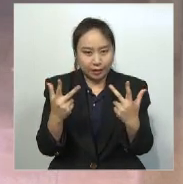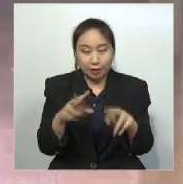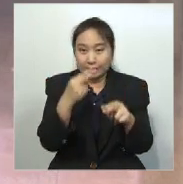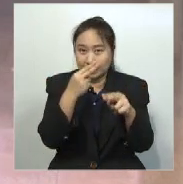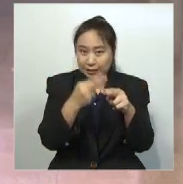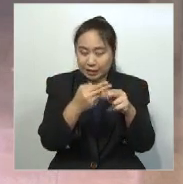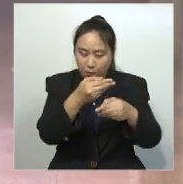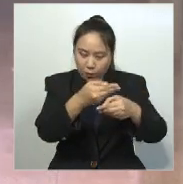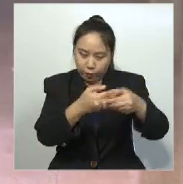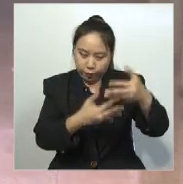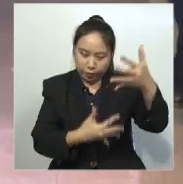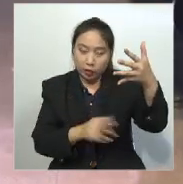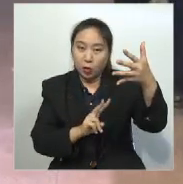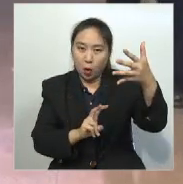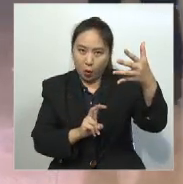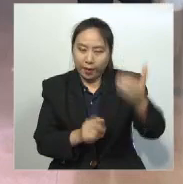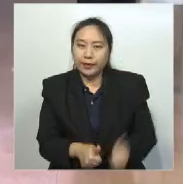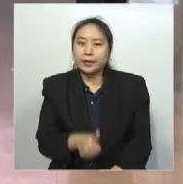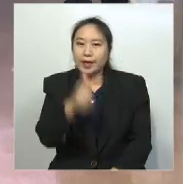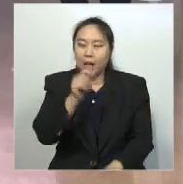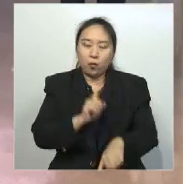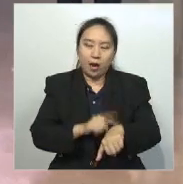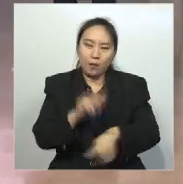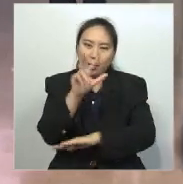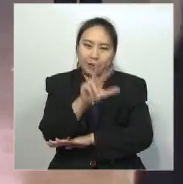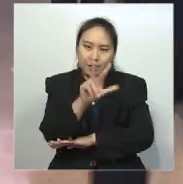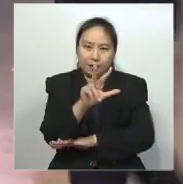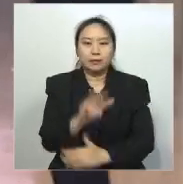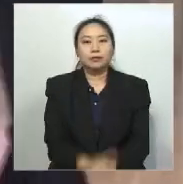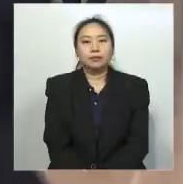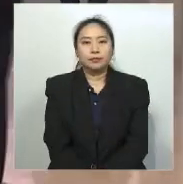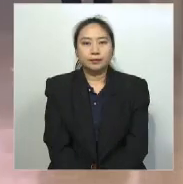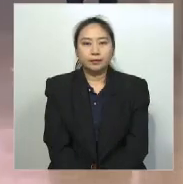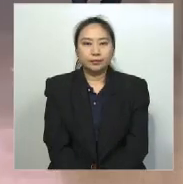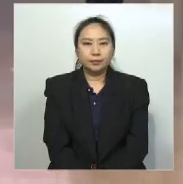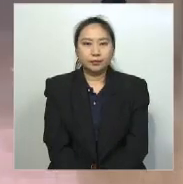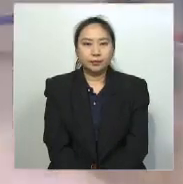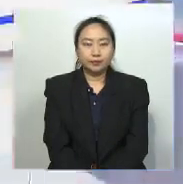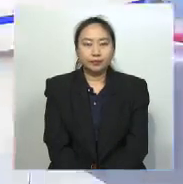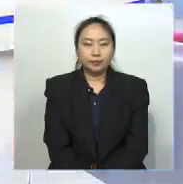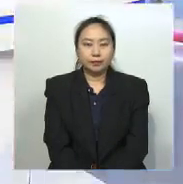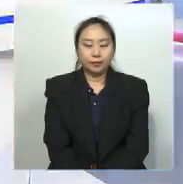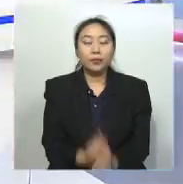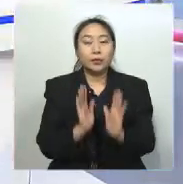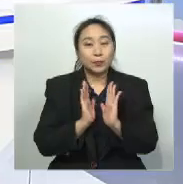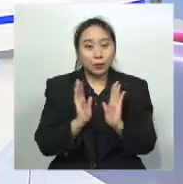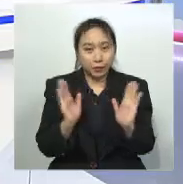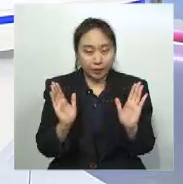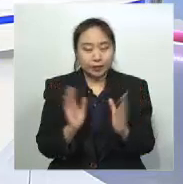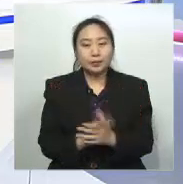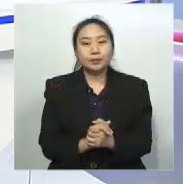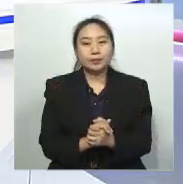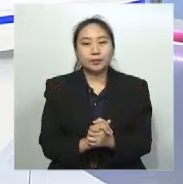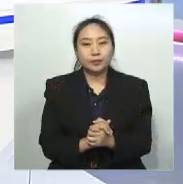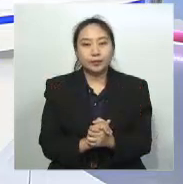ชื่อทั้ง200รายชื่อในเวลาไม่เกิน 15:00 นค่ะคุณปวีณาคุณกรองแก้วคะ ค่ะขอบคุณนะคะคุณ